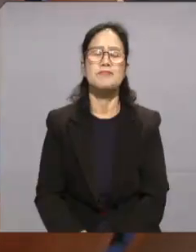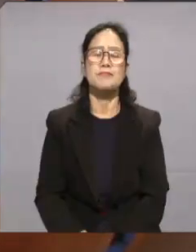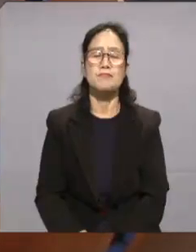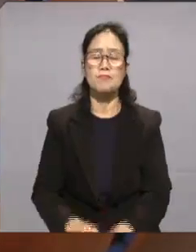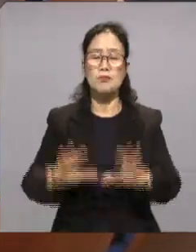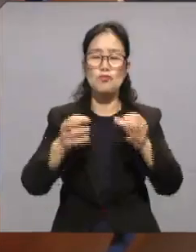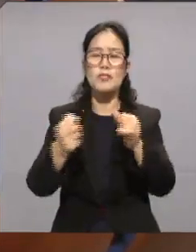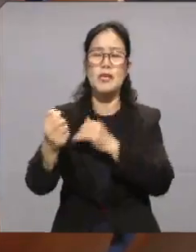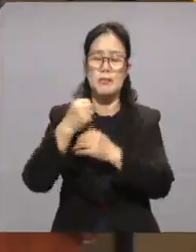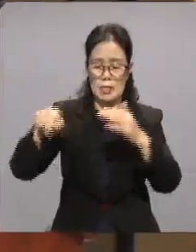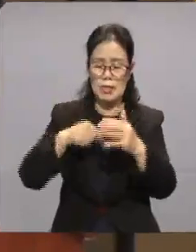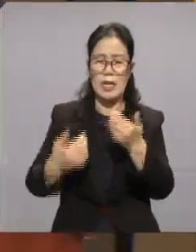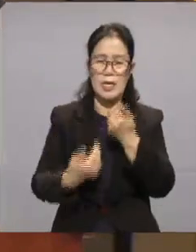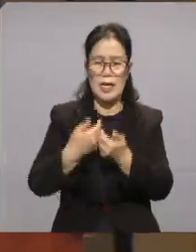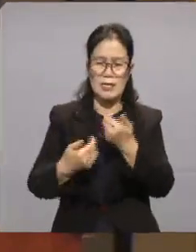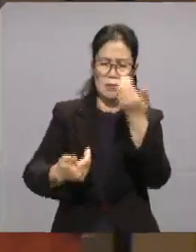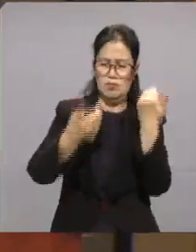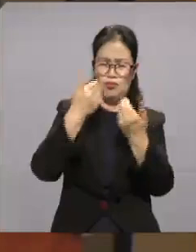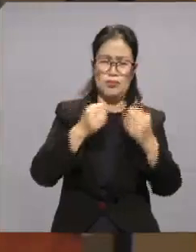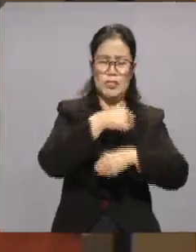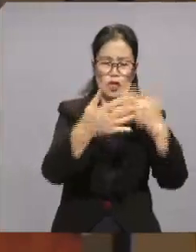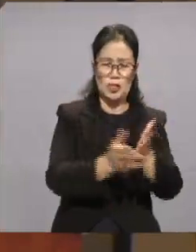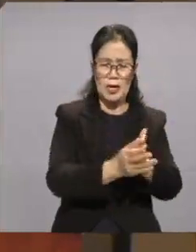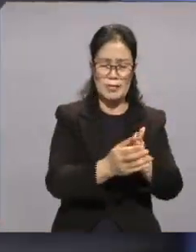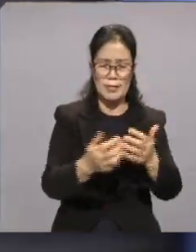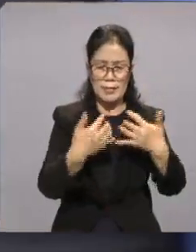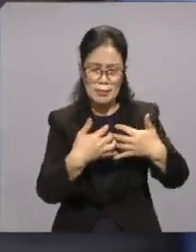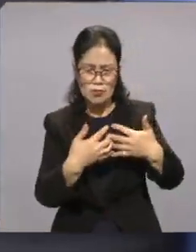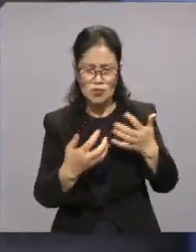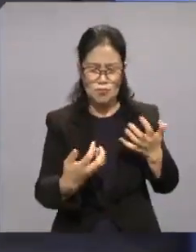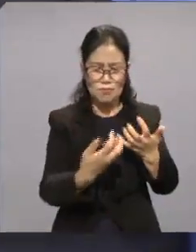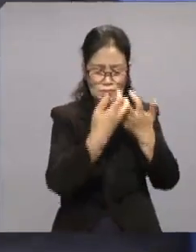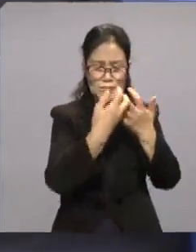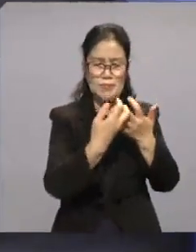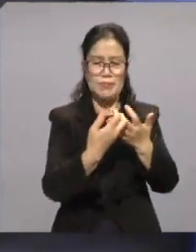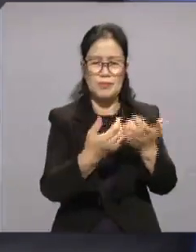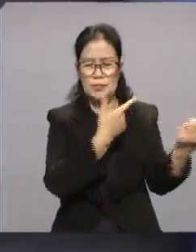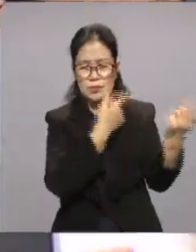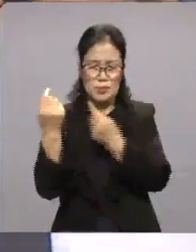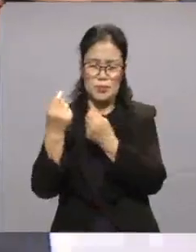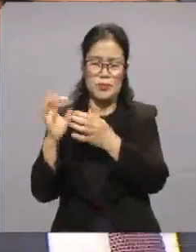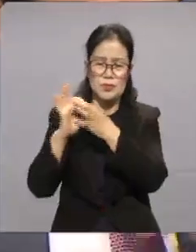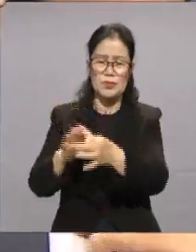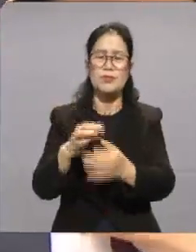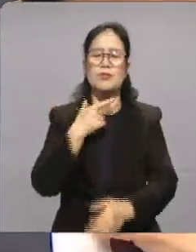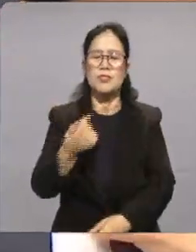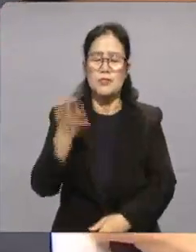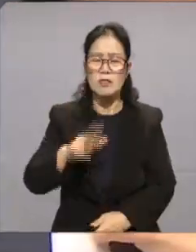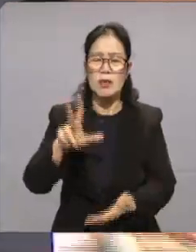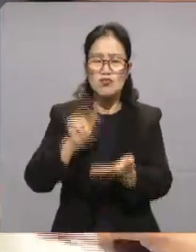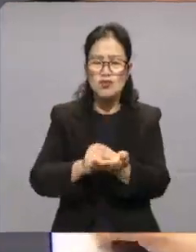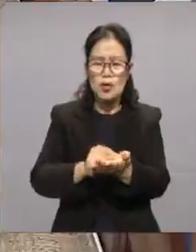국민의 힘은 당내 갈등을 파고드는 민주당의 전략에 맞서 최대한 단일 대우를 유지한다는 방침이지만 당내 불란 수습이